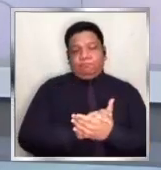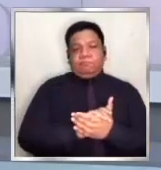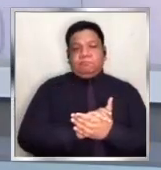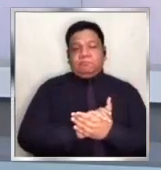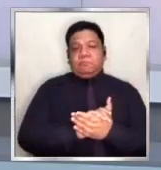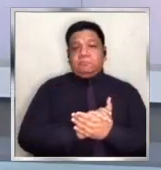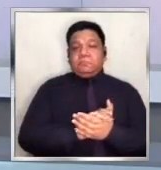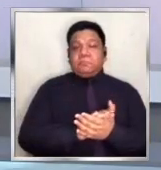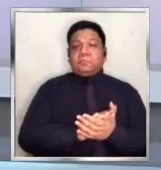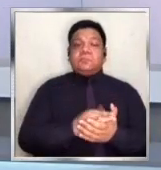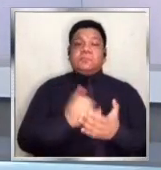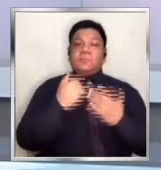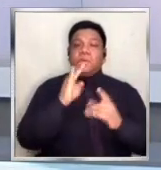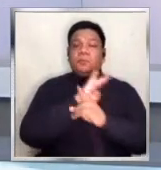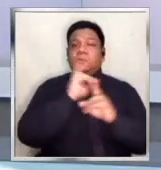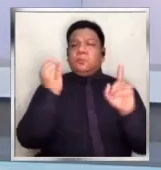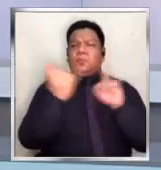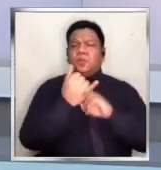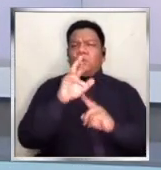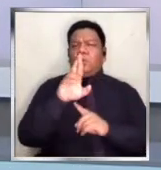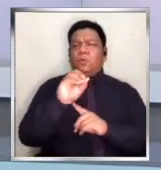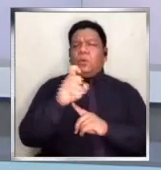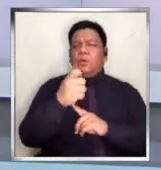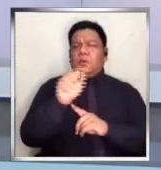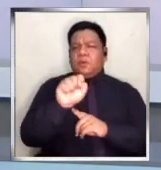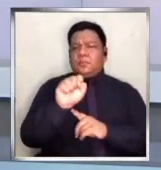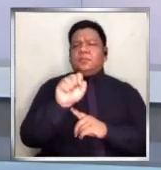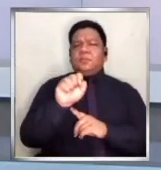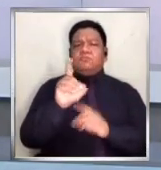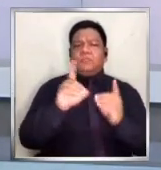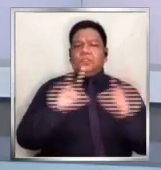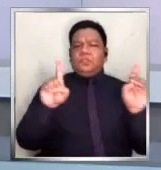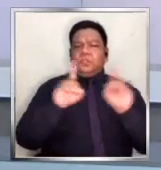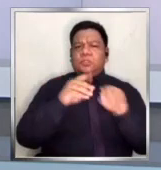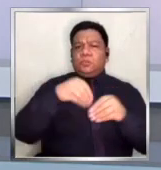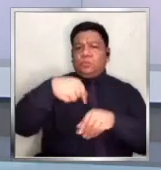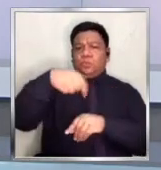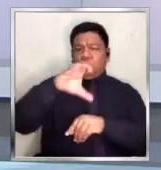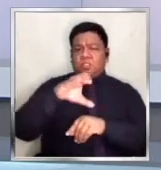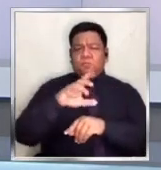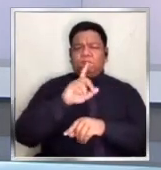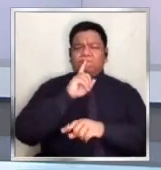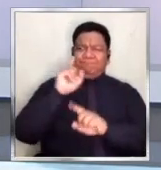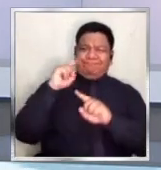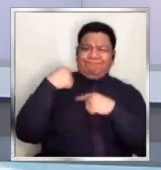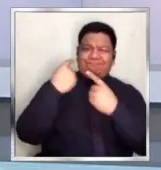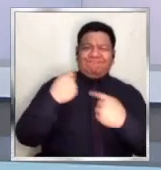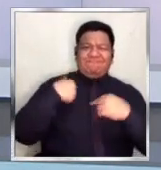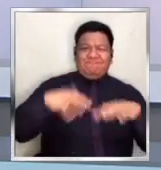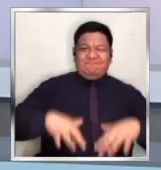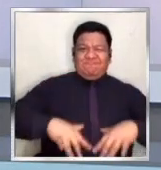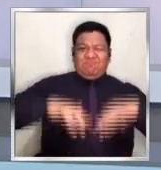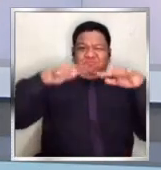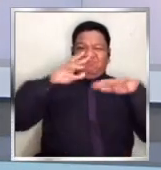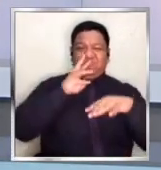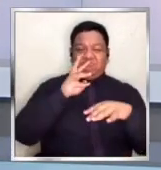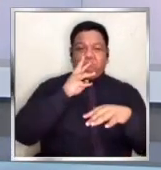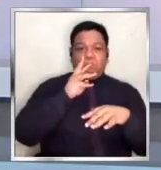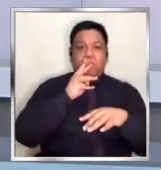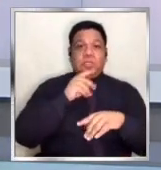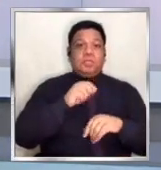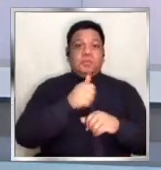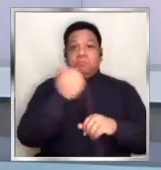Sa Barangay Oras District sa Quezon City na madalas ding bahain, napalangoy na naman ang ilang residente sa lagpas taong